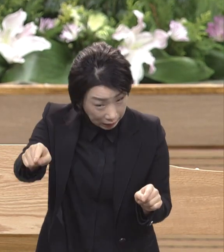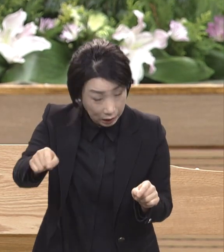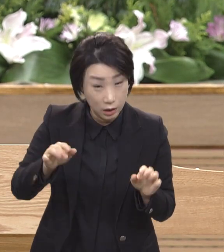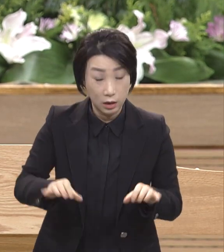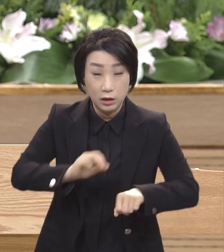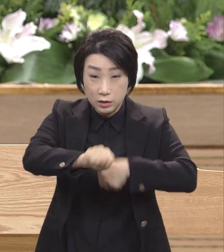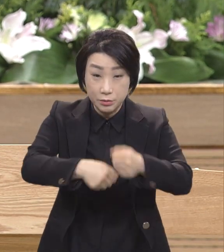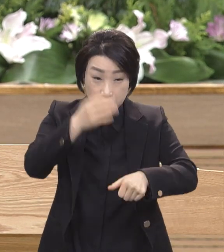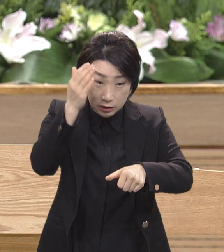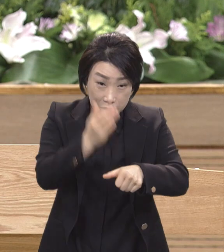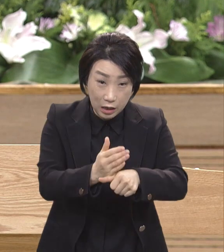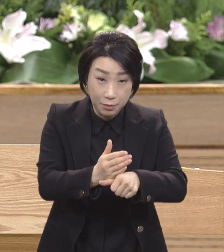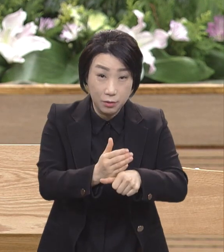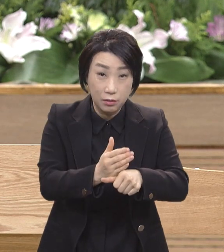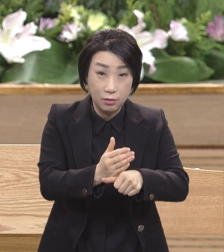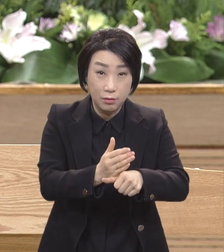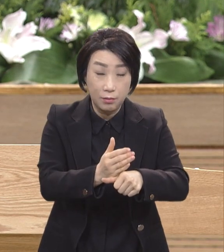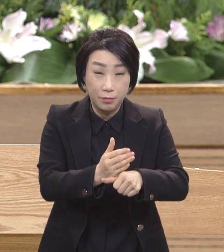짐승 잡아.